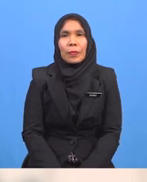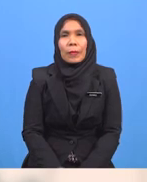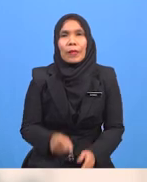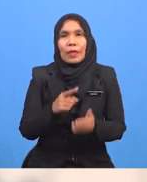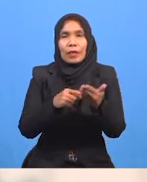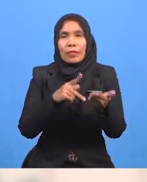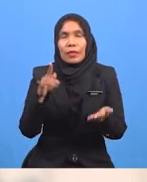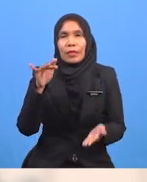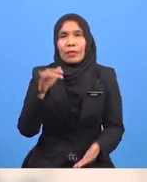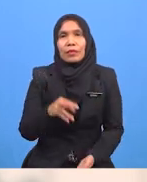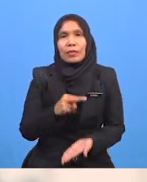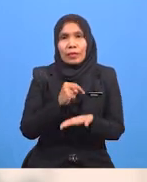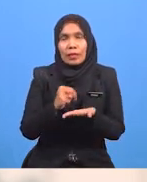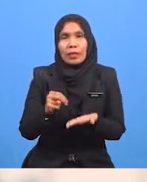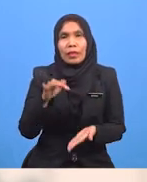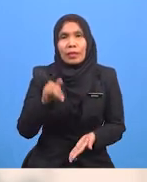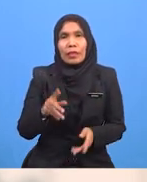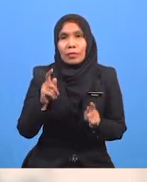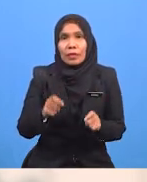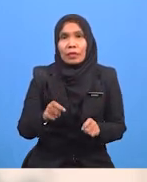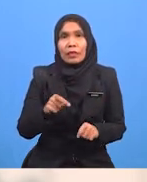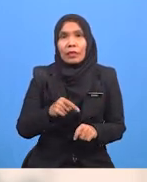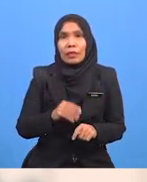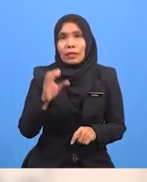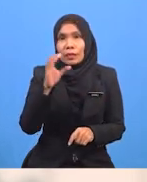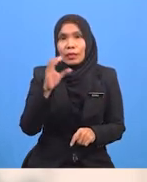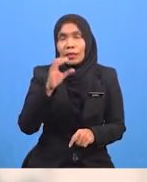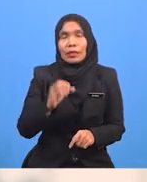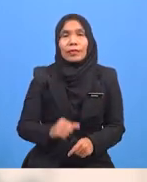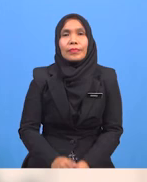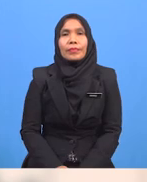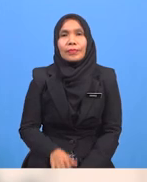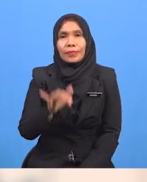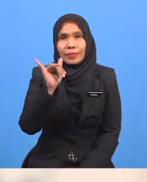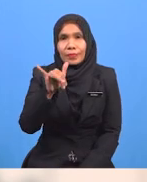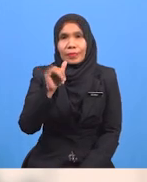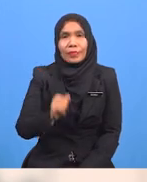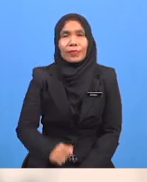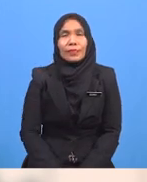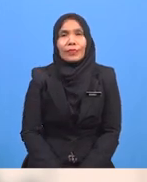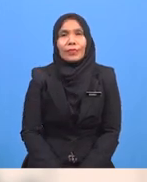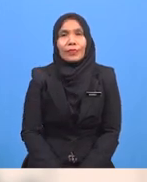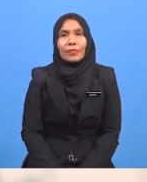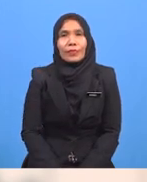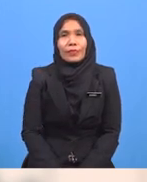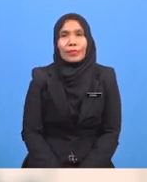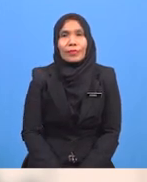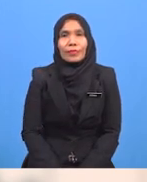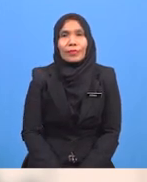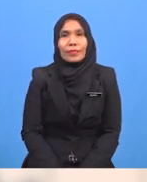apakah nilai yang perlu kita cari terlebih dahulu letak Oh iya tepat sekali